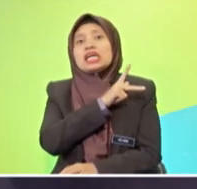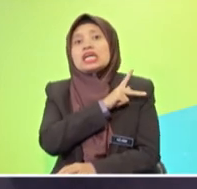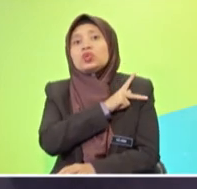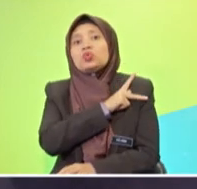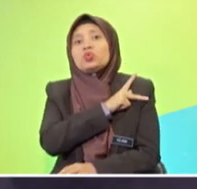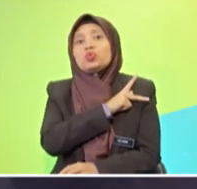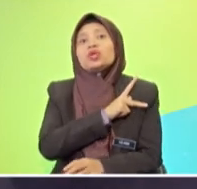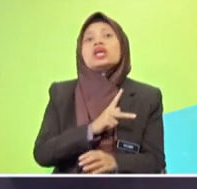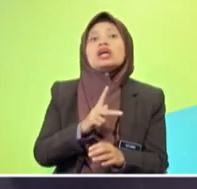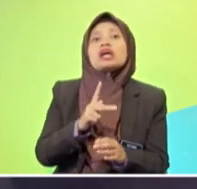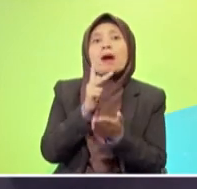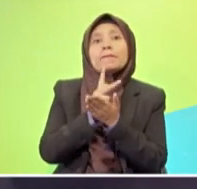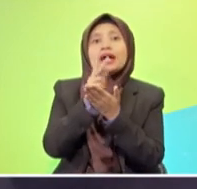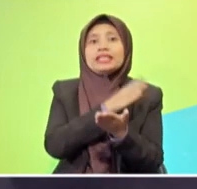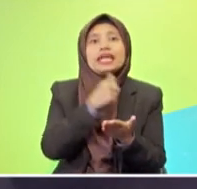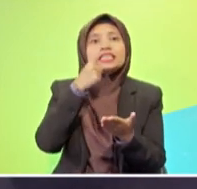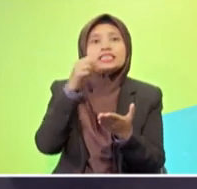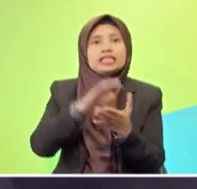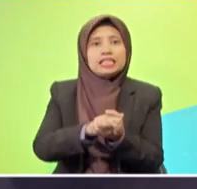emang cantik